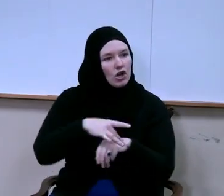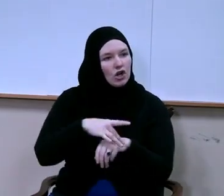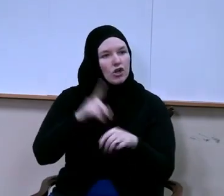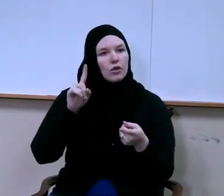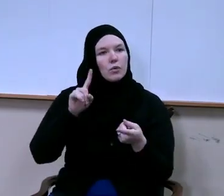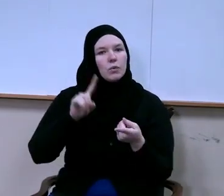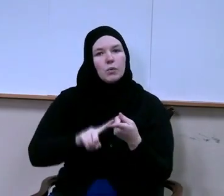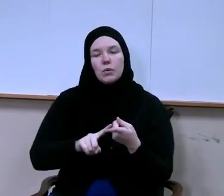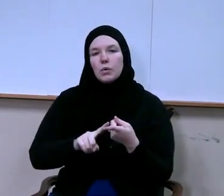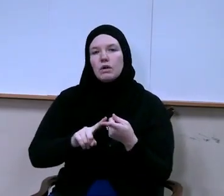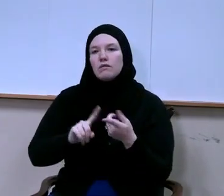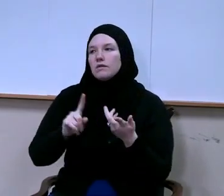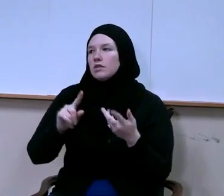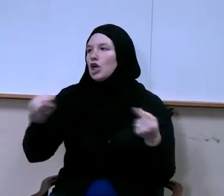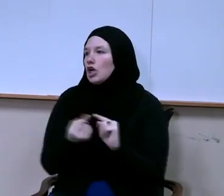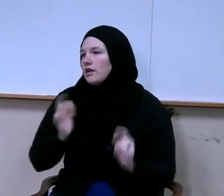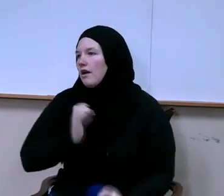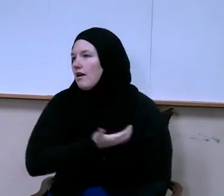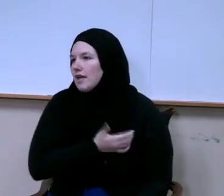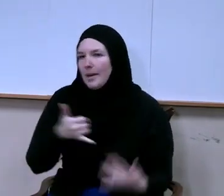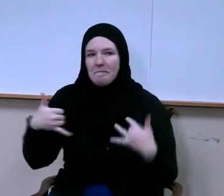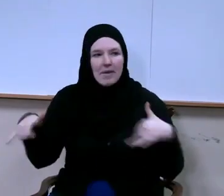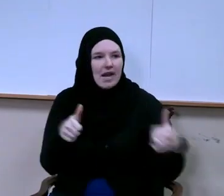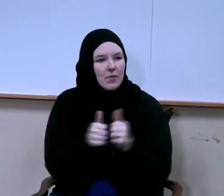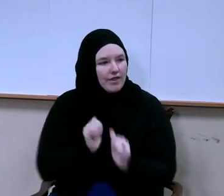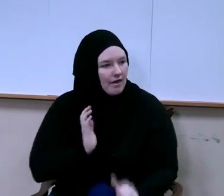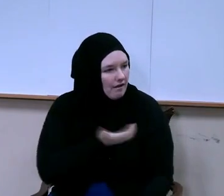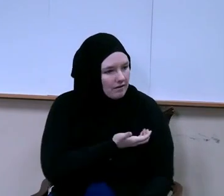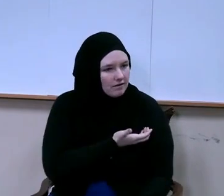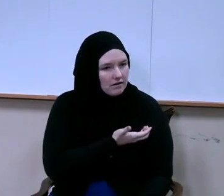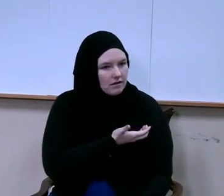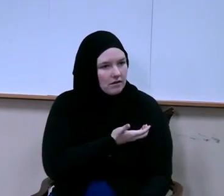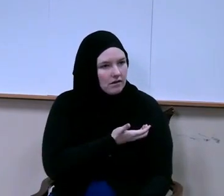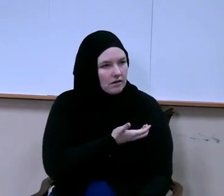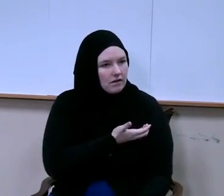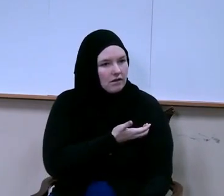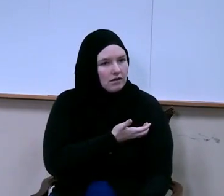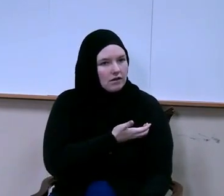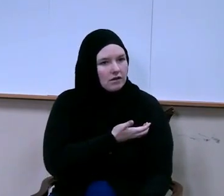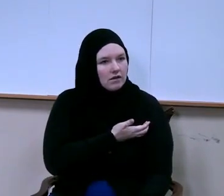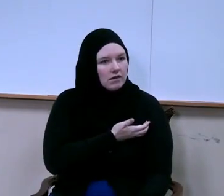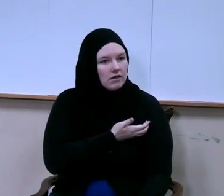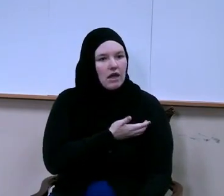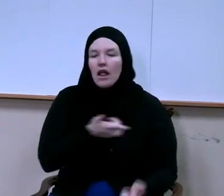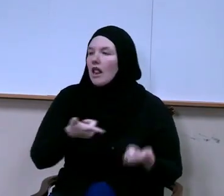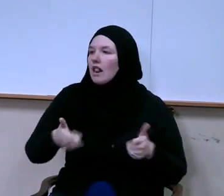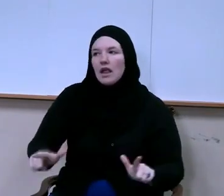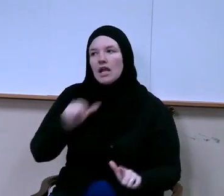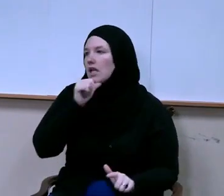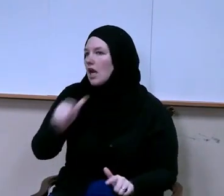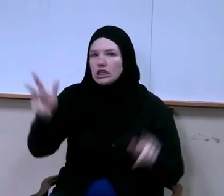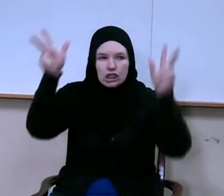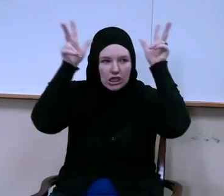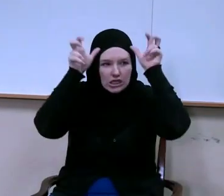that's why he's called الغرور. وَلَا يَغُرَّنَّكُمْ بِاللَّهِ الْغَرُورِ الشيطان. Let not